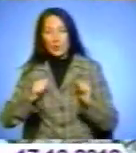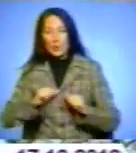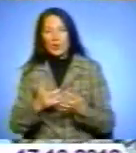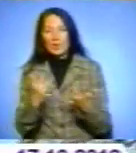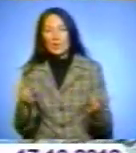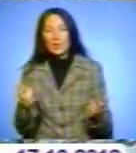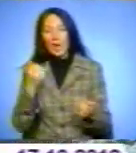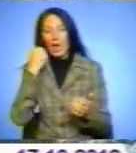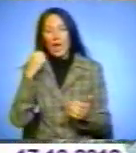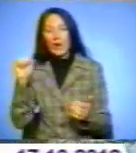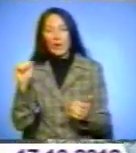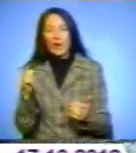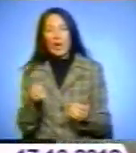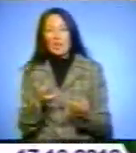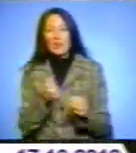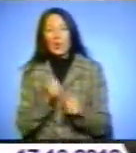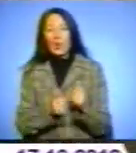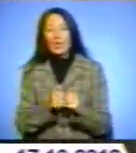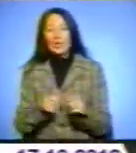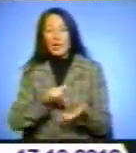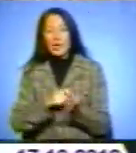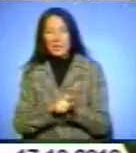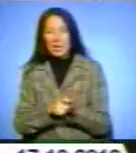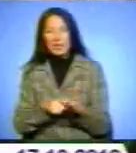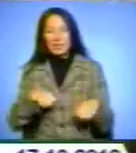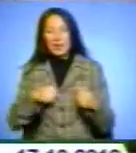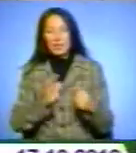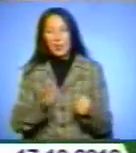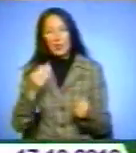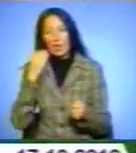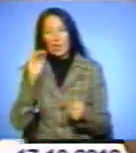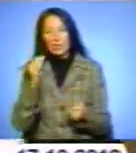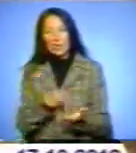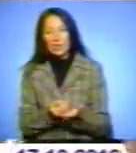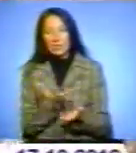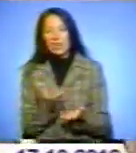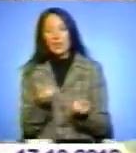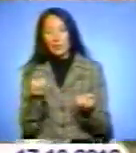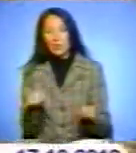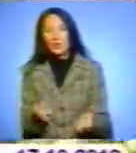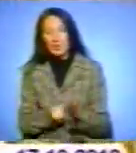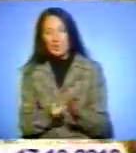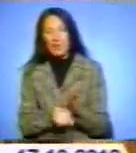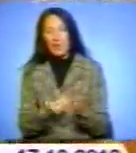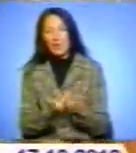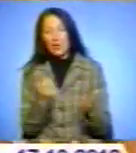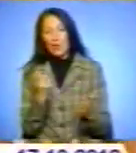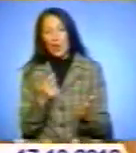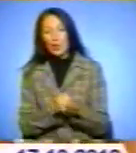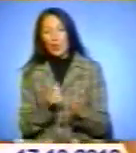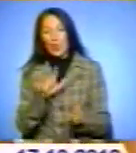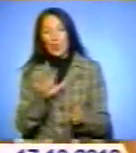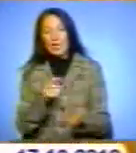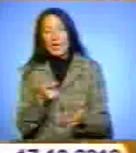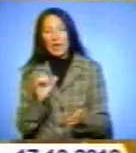композиціями. Кожен клас на випередки намагався бути найкращим. Ціни доступні. Від 2 до 5 гривень за шматок